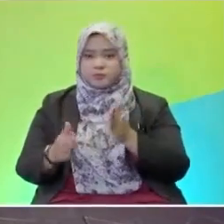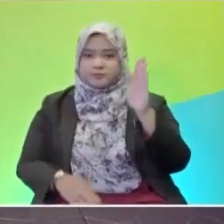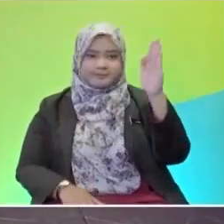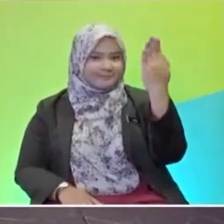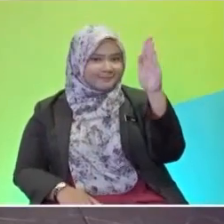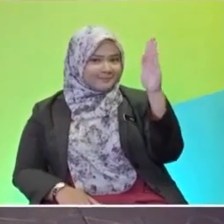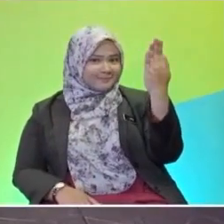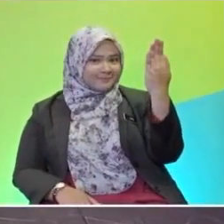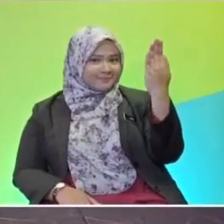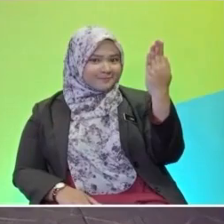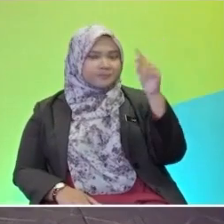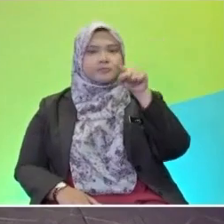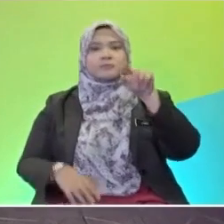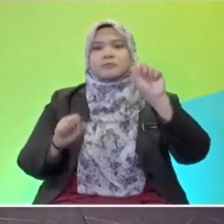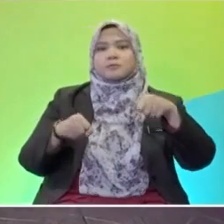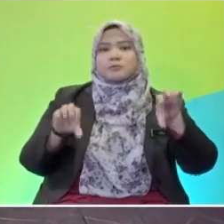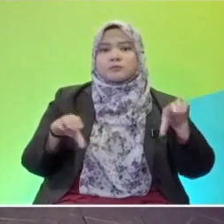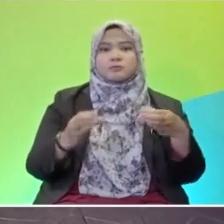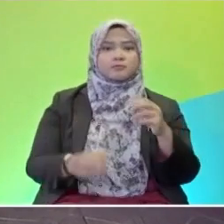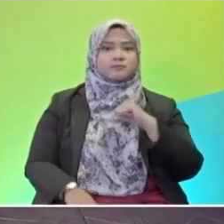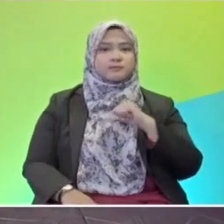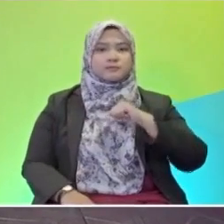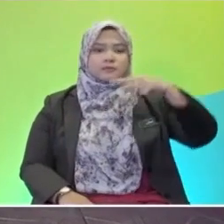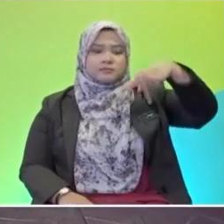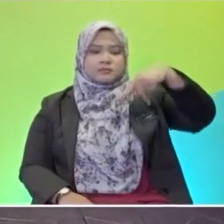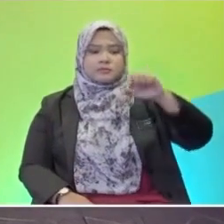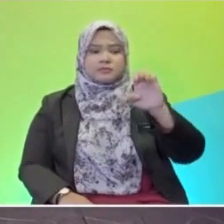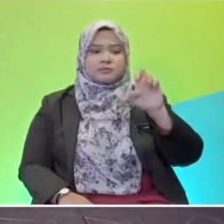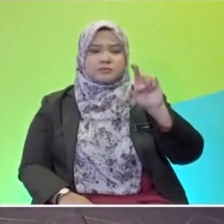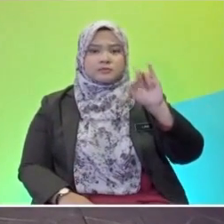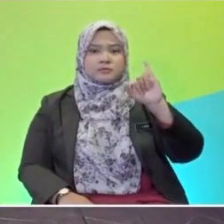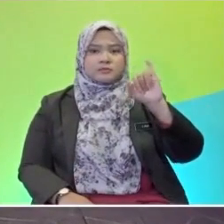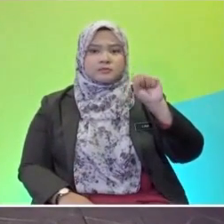satu periskop yang besar kalau kita dapat lihat bagaimana